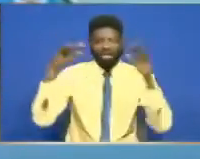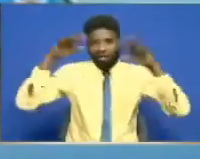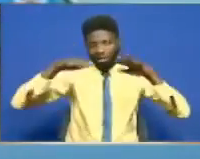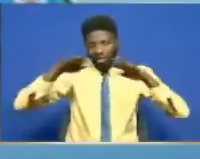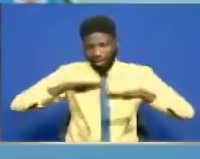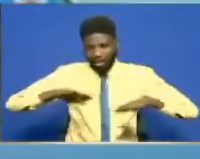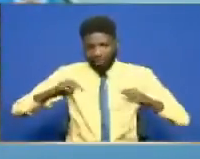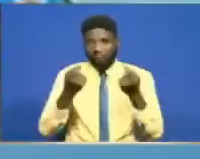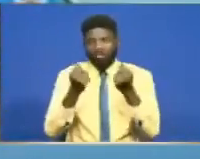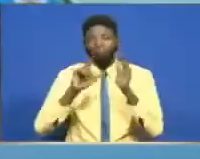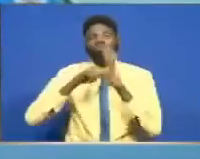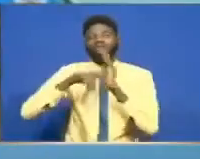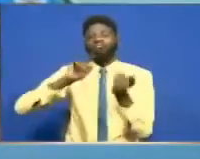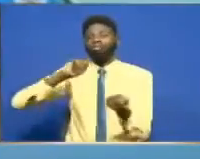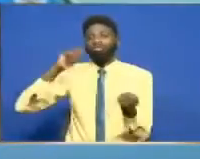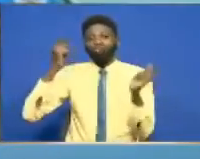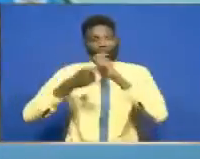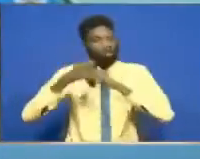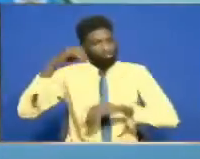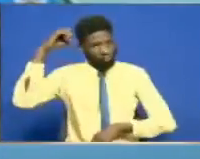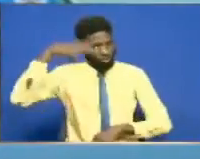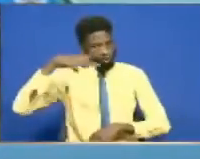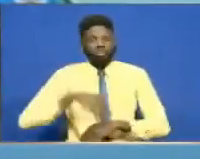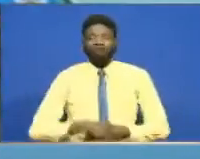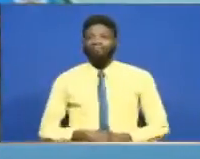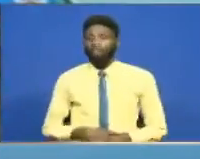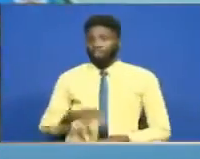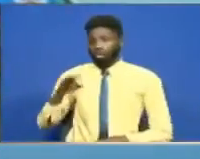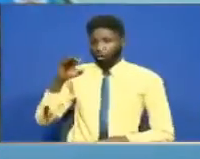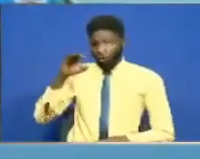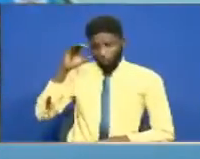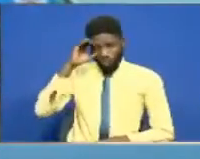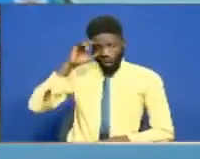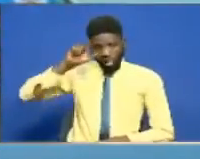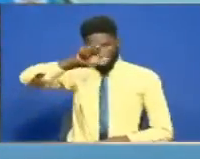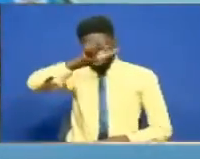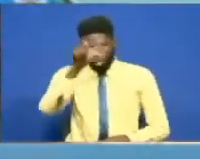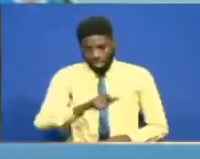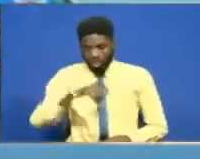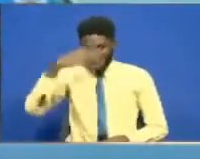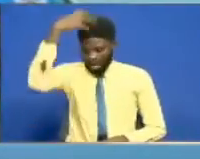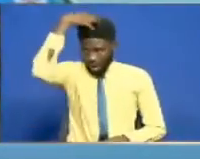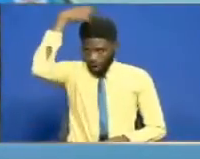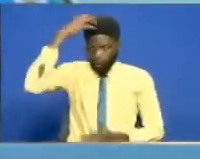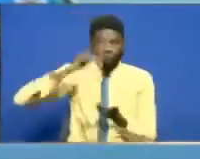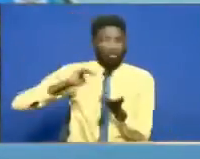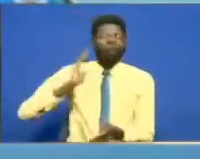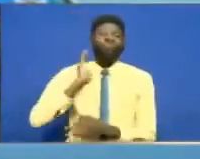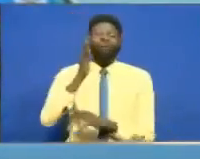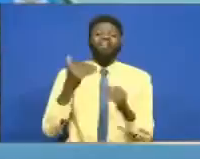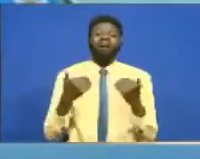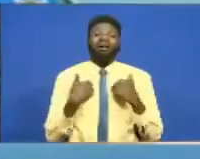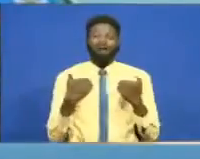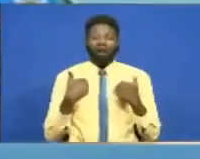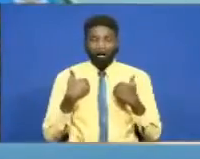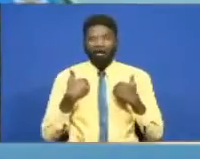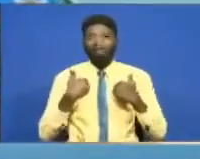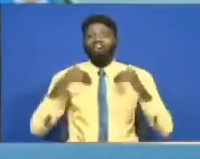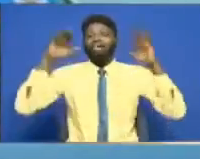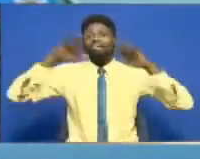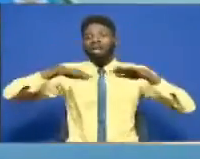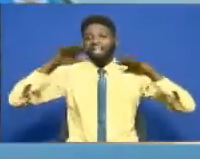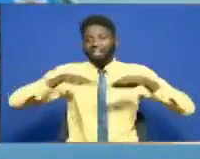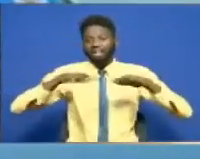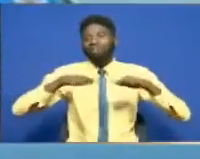na kupisha vipindi vya jua. Mwambao wa pwani hasa katika maeneo ya Lamu kuna tarajiwa kuna rasharasha za mvua katika sehemu